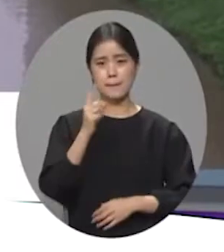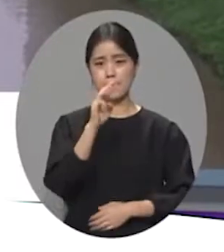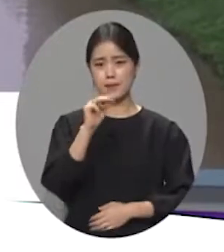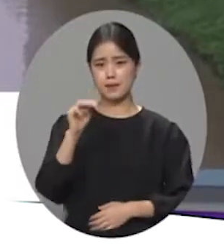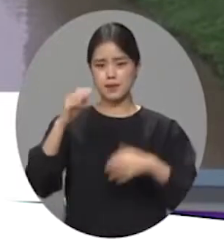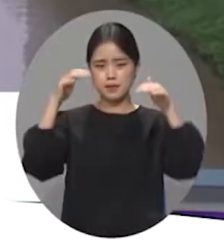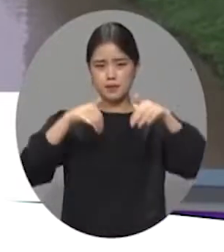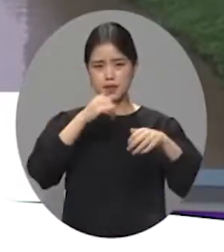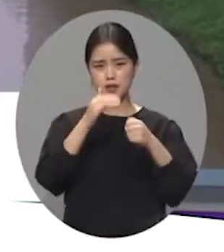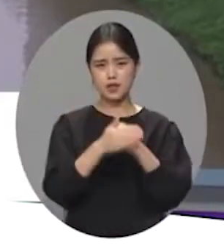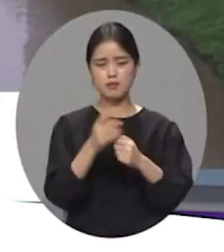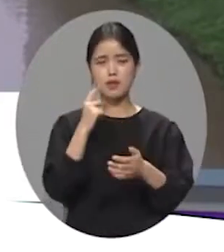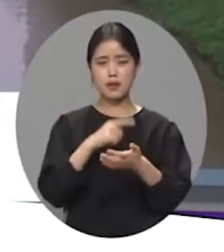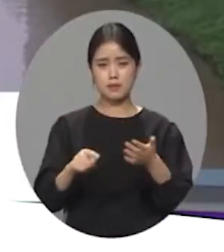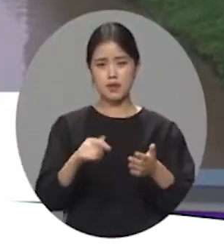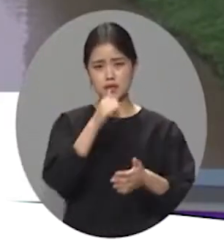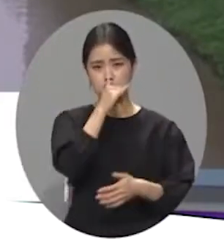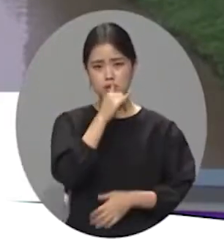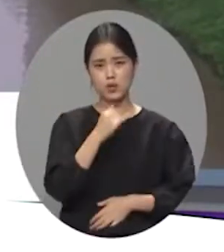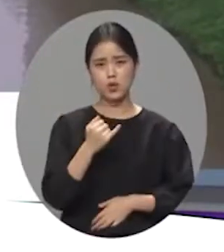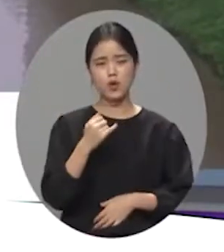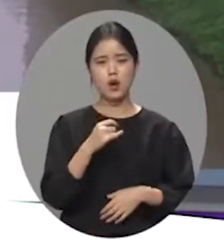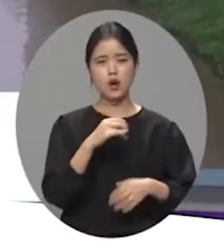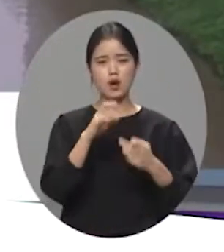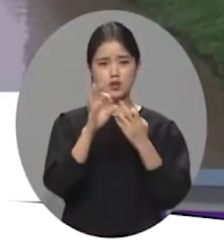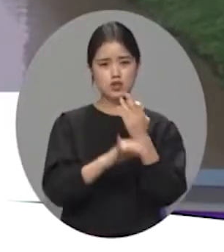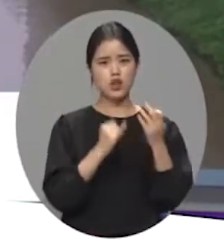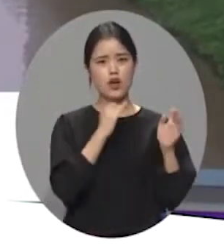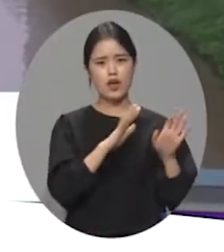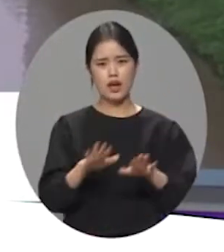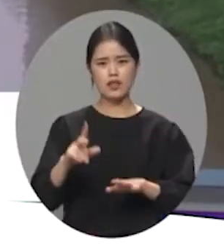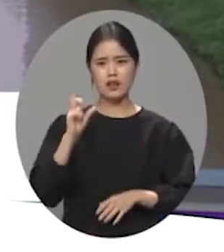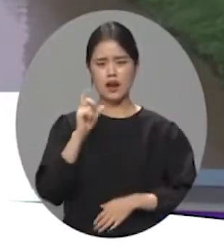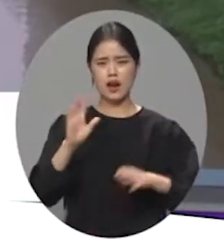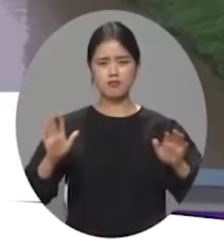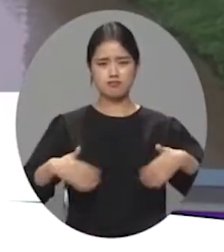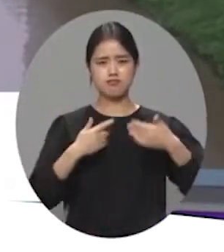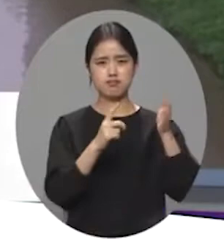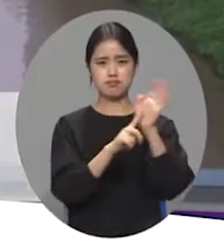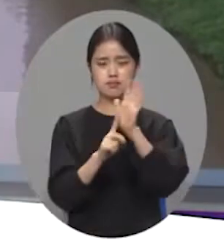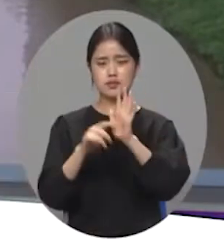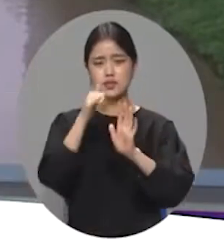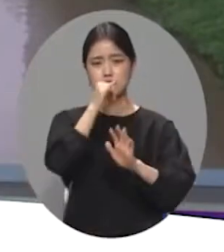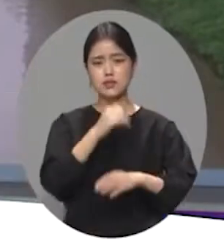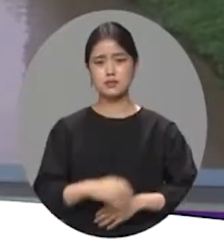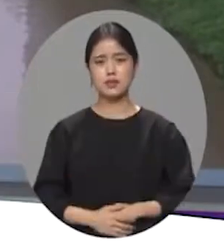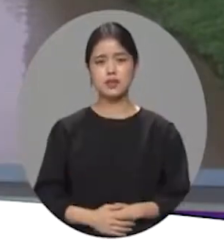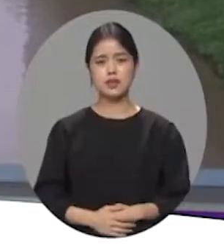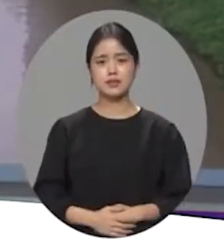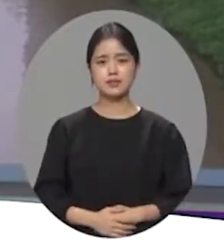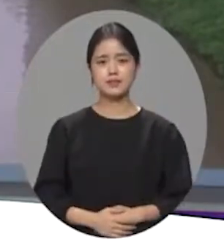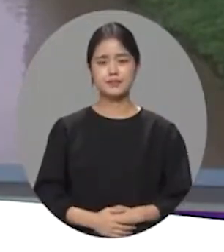내려 피해가 속출했고 서해안엔 강풍과 풍랑특보가 내려졌습니다. 한범수 기자입니다.